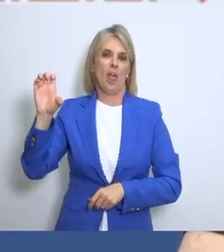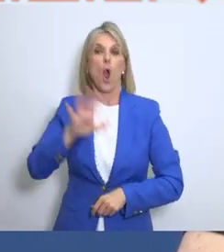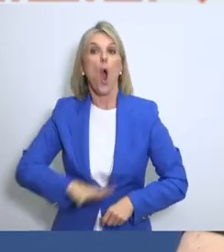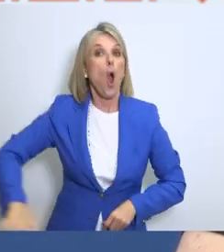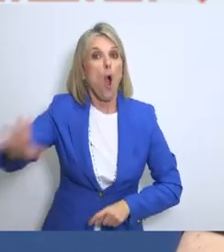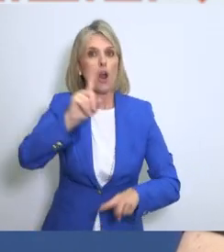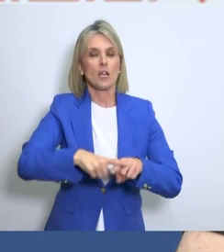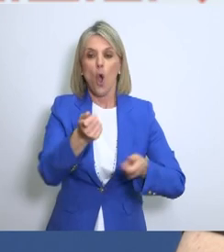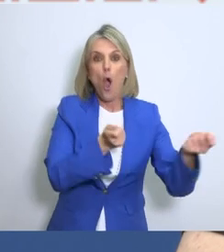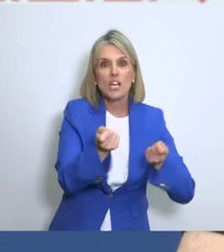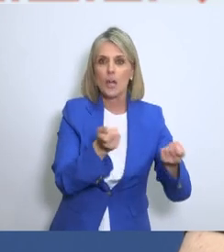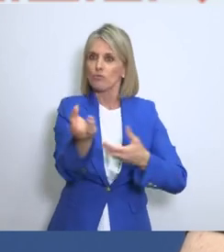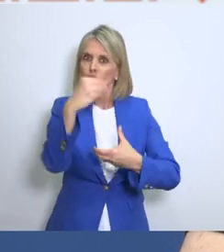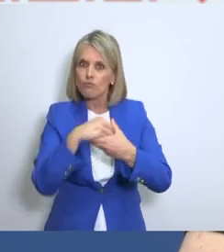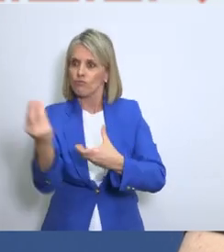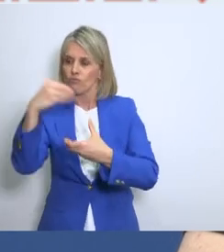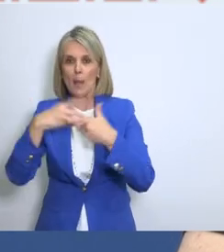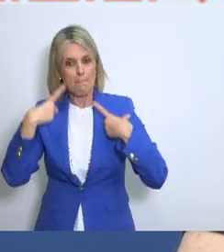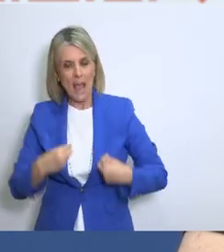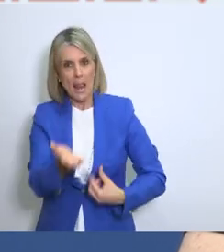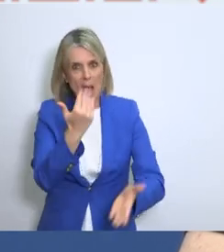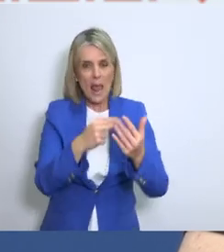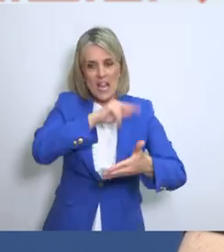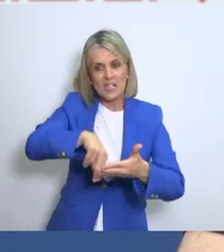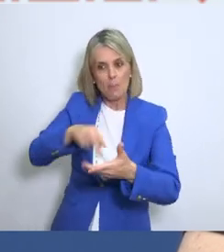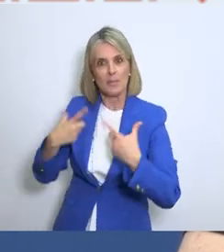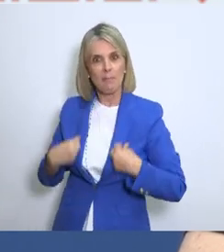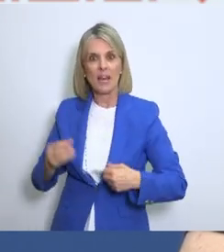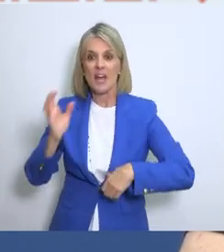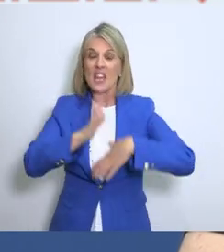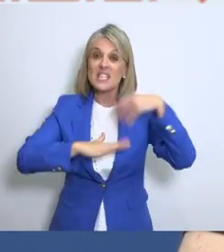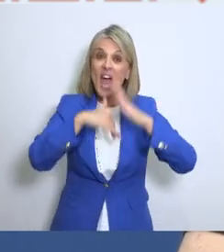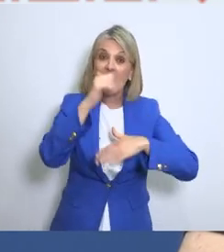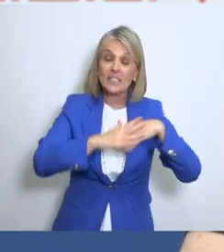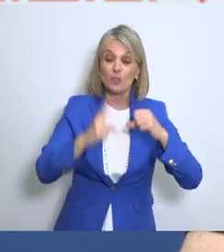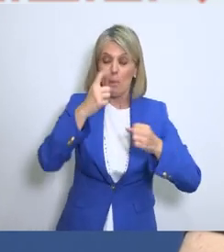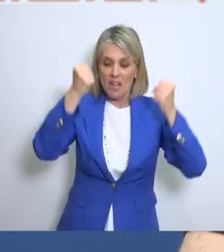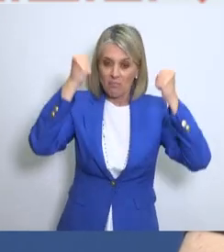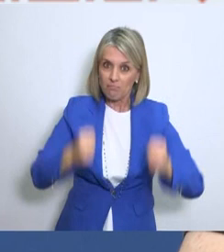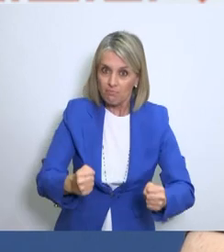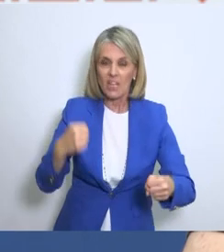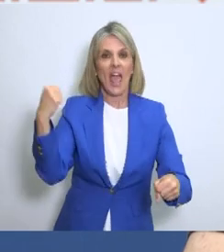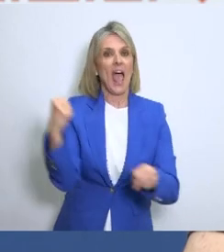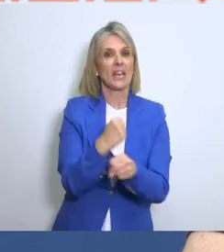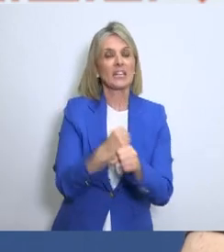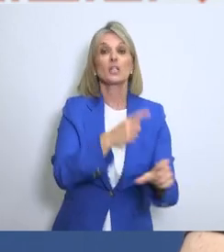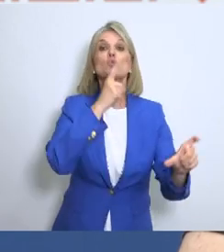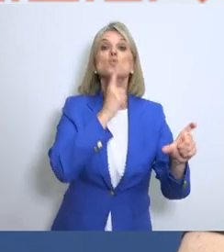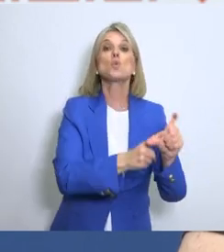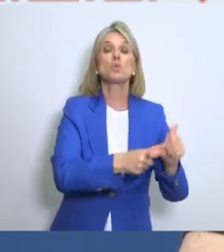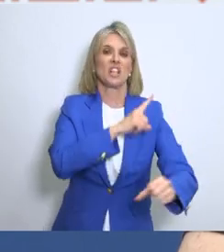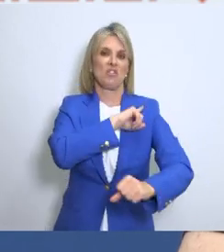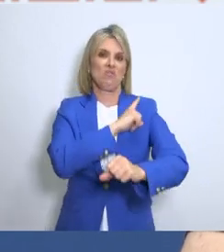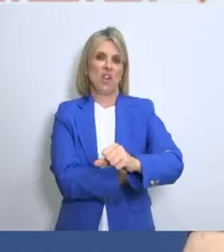Να οργανωθούν στην ΟΚΔΕ και να παλέψουν μαζί μας για την οικοδόμηση μιας στέρεης, εργατικής, κομμουνιστικής